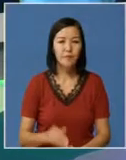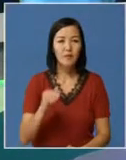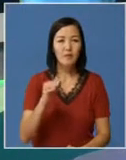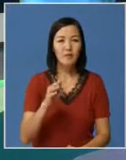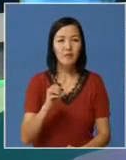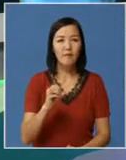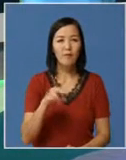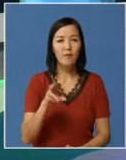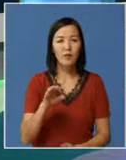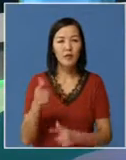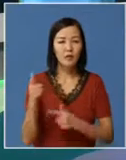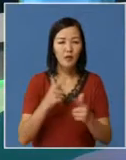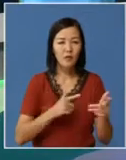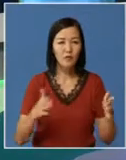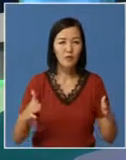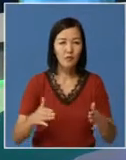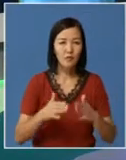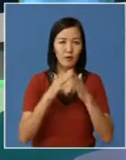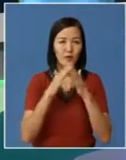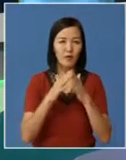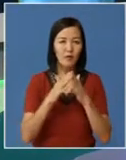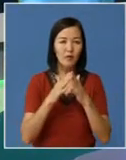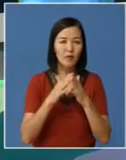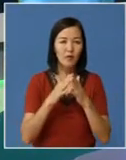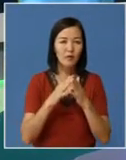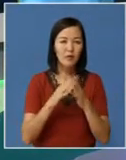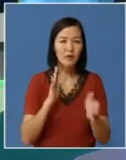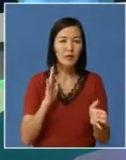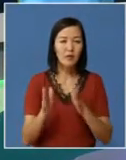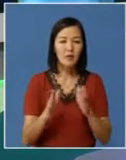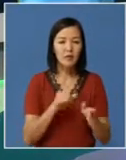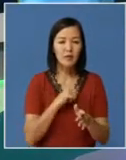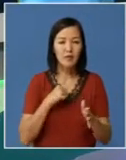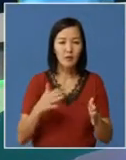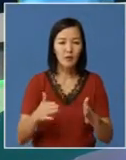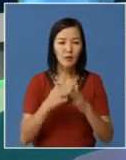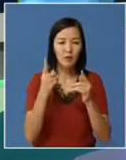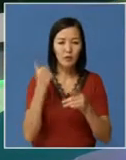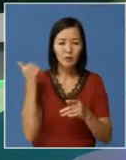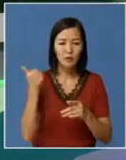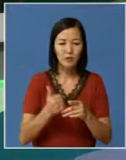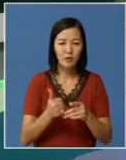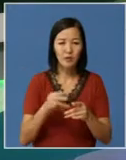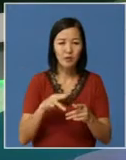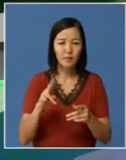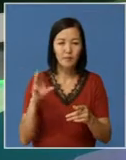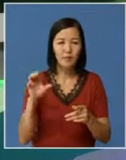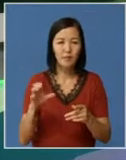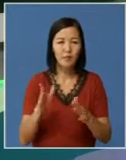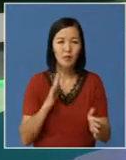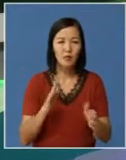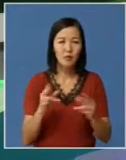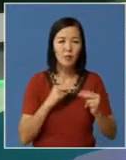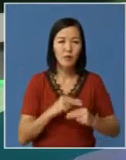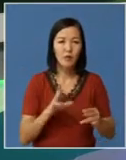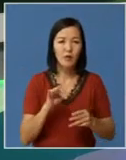Федор готовится к полету. Российский андроид займет место на борту беспилотного «Союза», который через неделю отправляется на МКС. Робот работает в